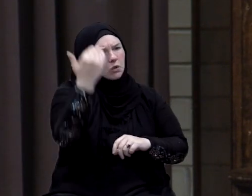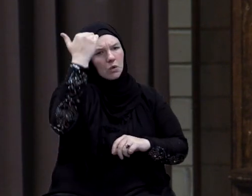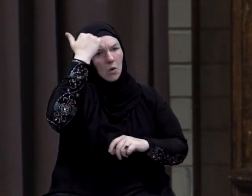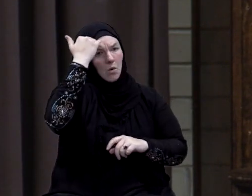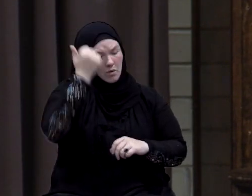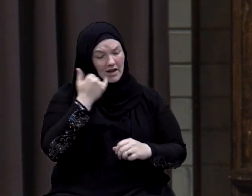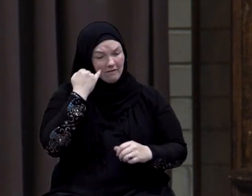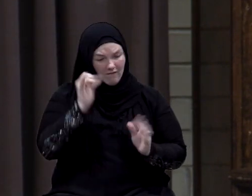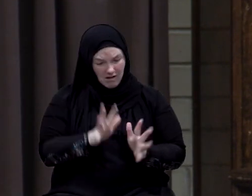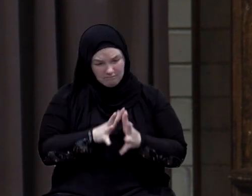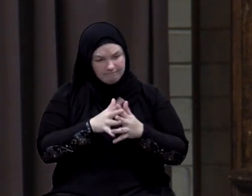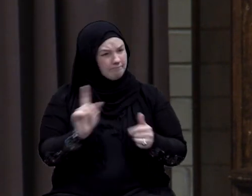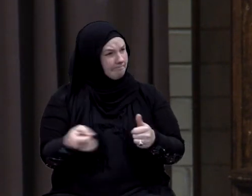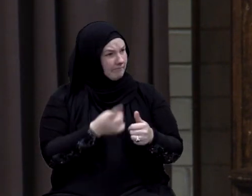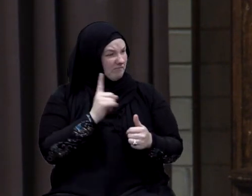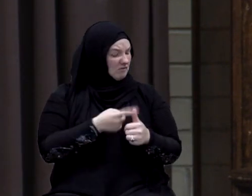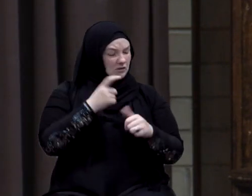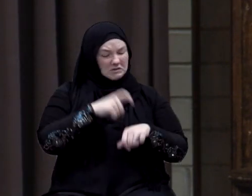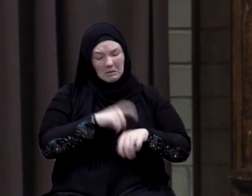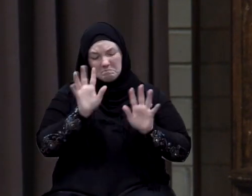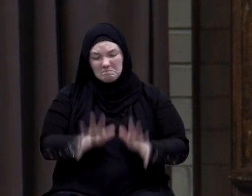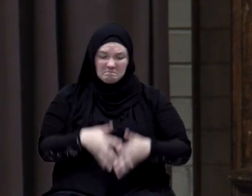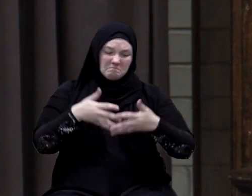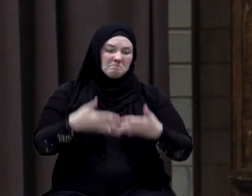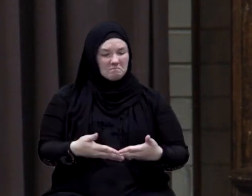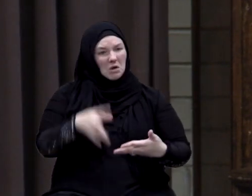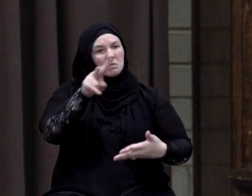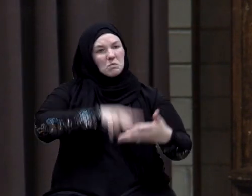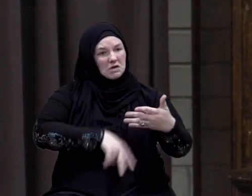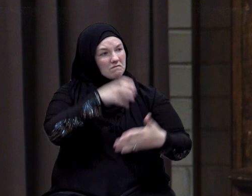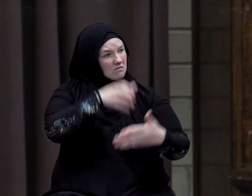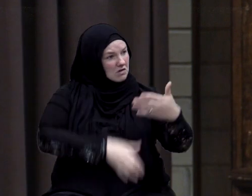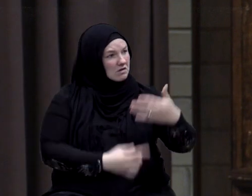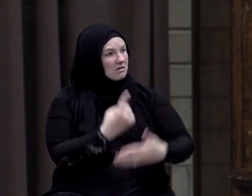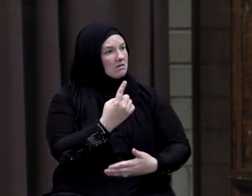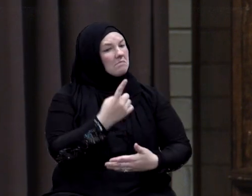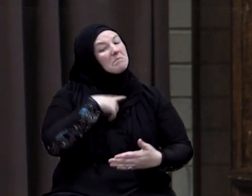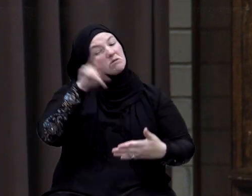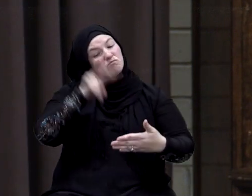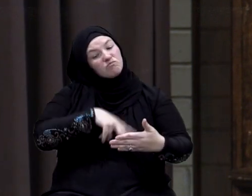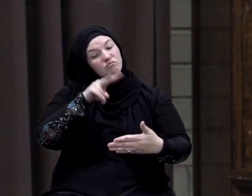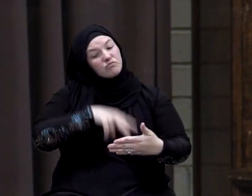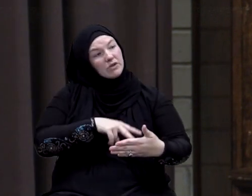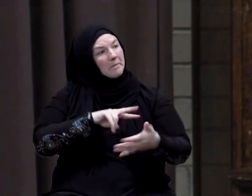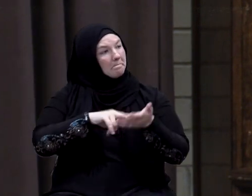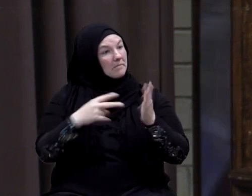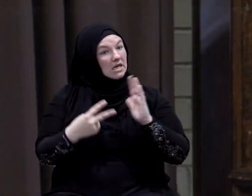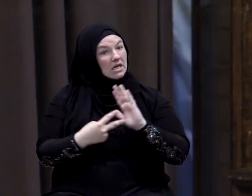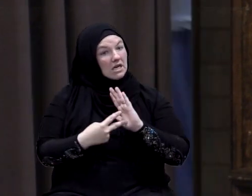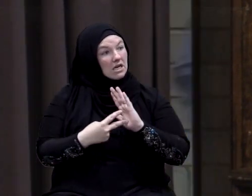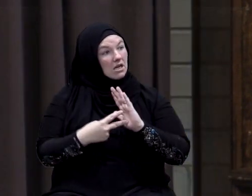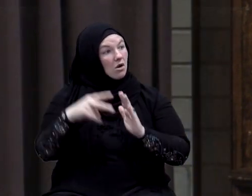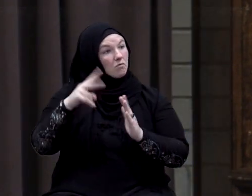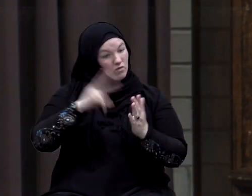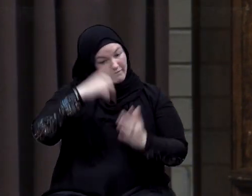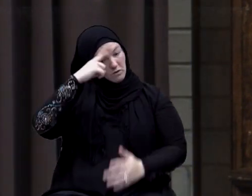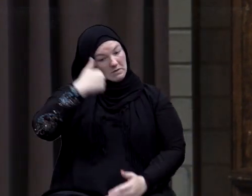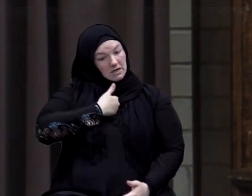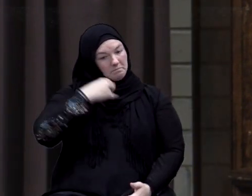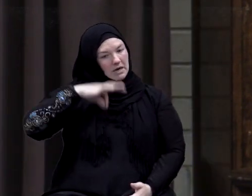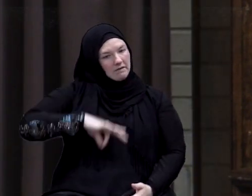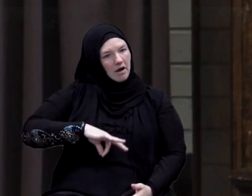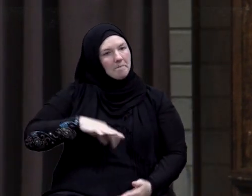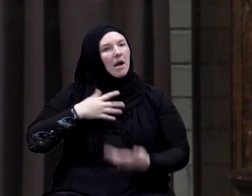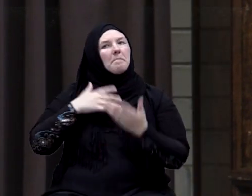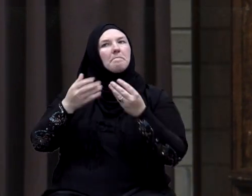response is to what you're saying. So the Prophet explains this to us. He says, فَإِذَا قَالَ